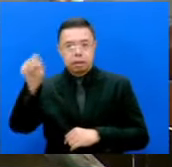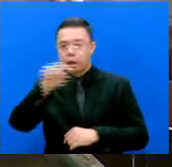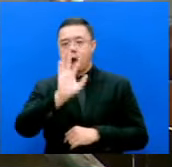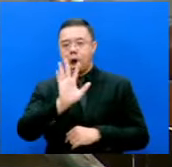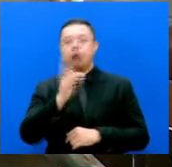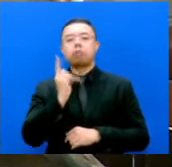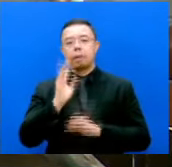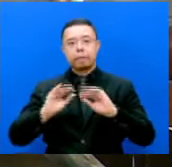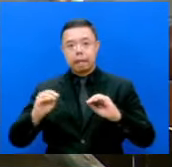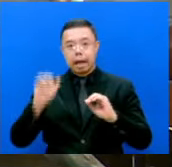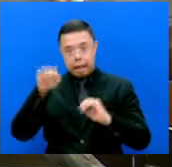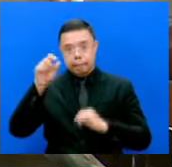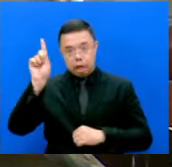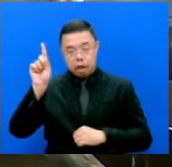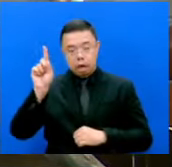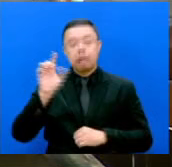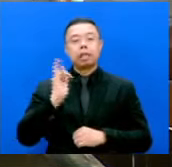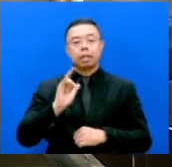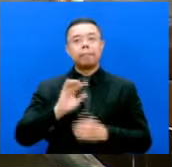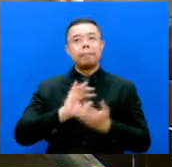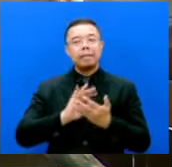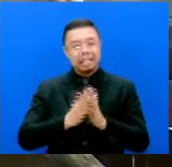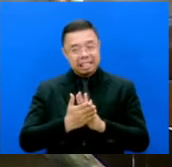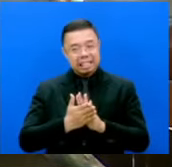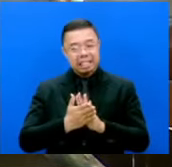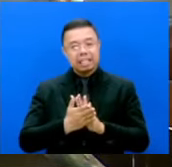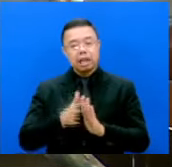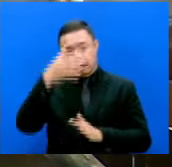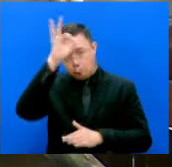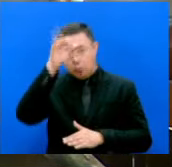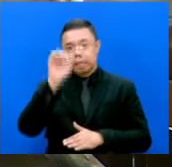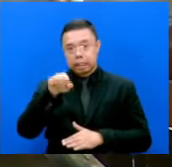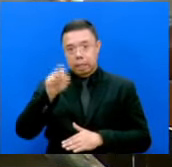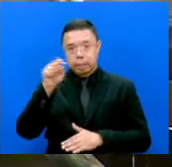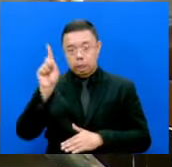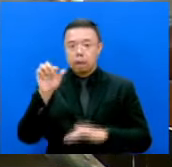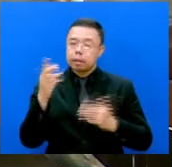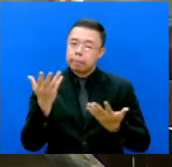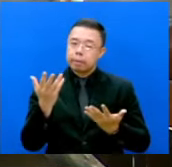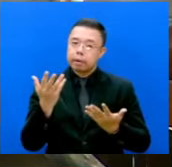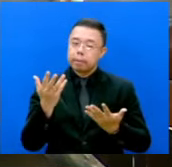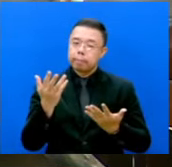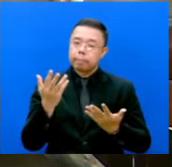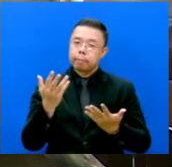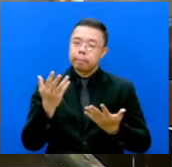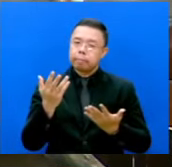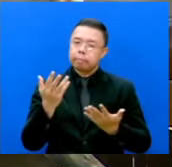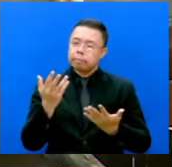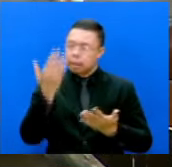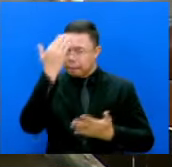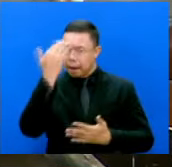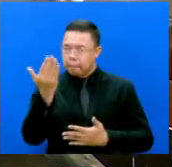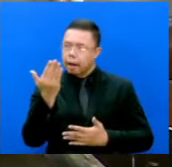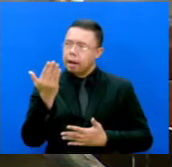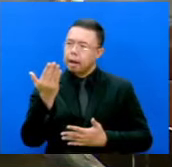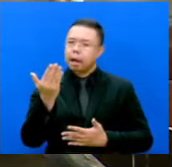artinya tetap aktif bekerja, tetap menjalankan sebagai sosok Ibtu Rudiana seperti biasanya. Tetapi apa yang kemudian ini Anda, pertimbangan